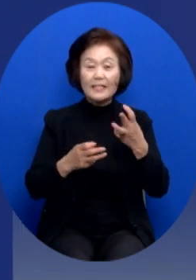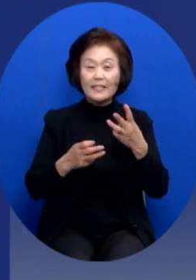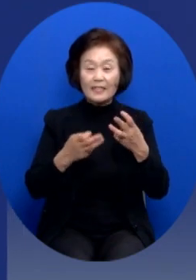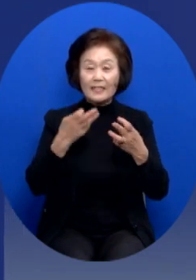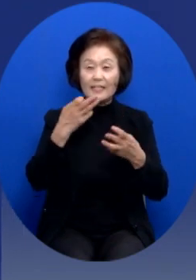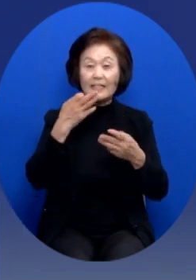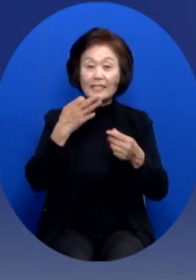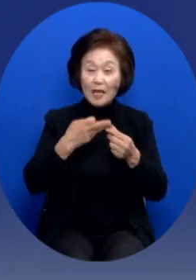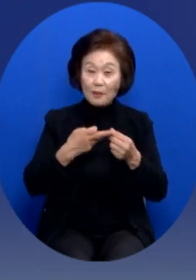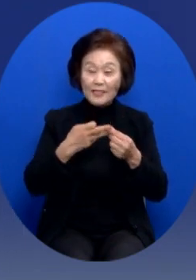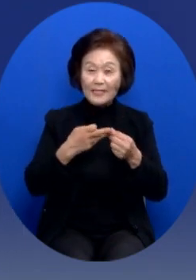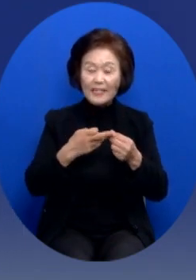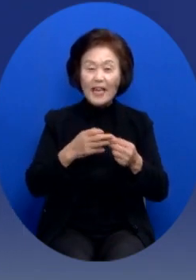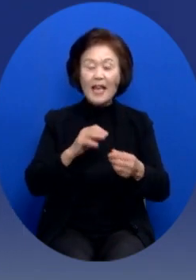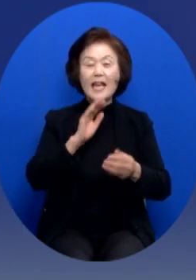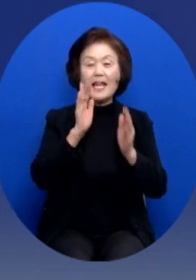북콘서트를 진행할 계획입니다